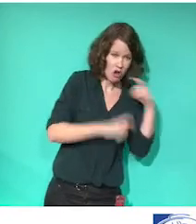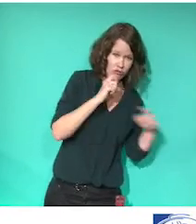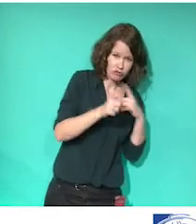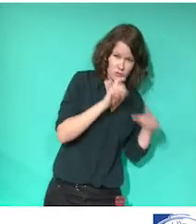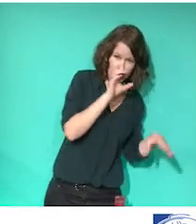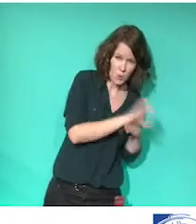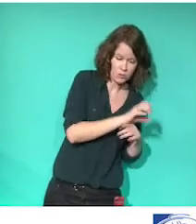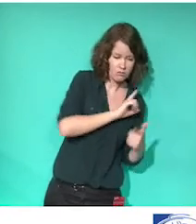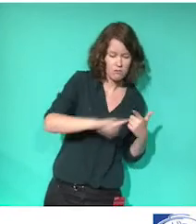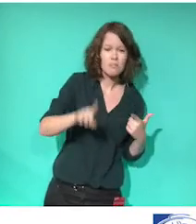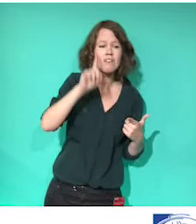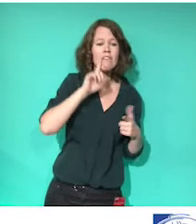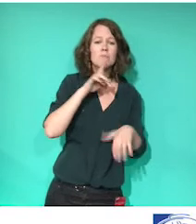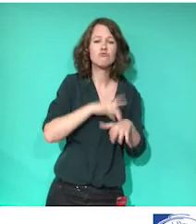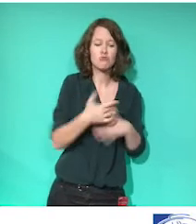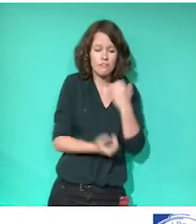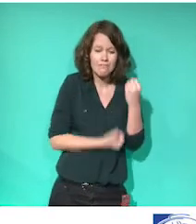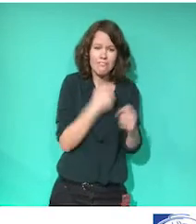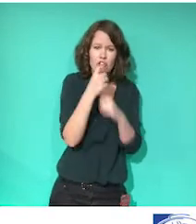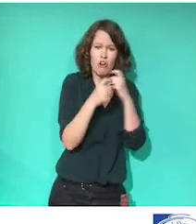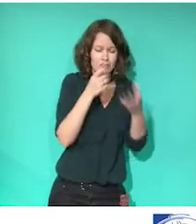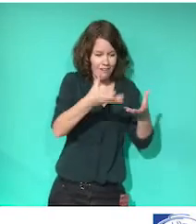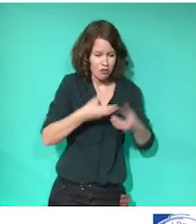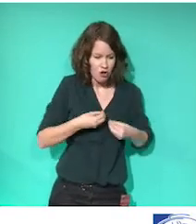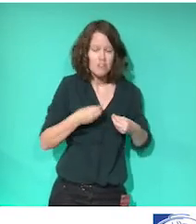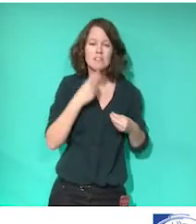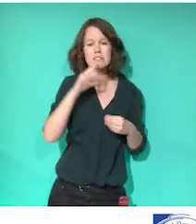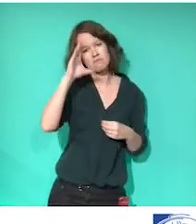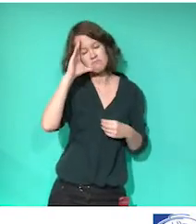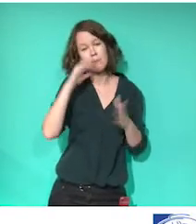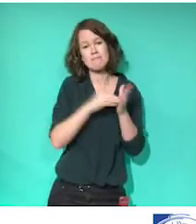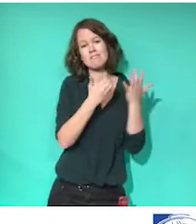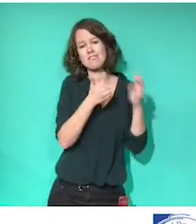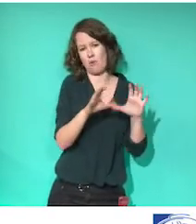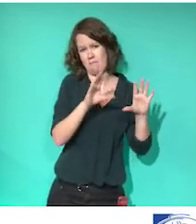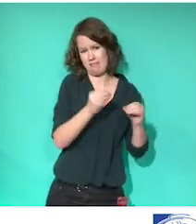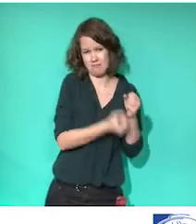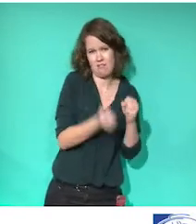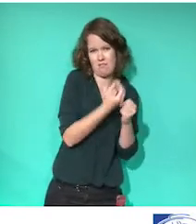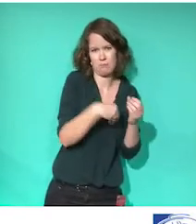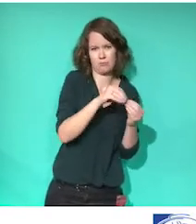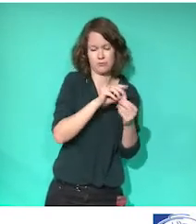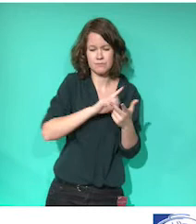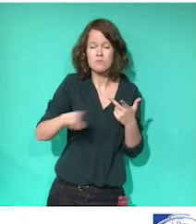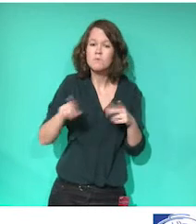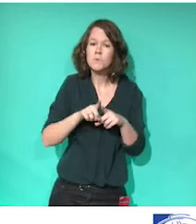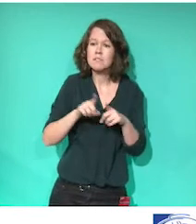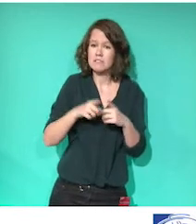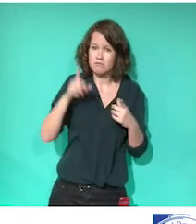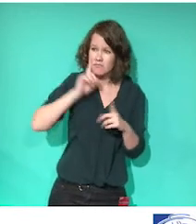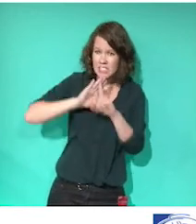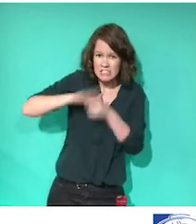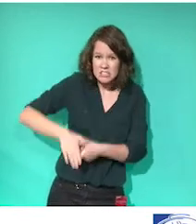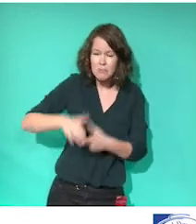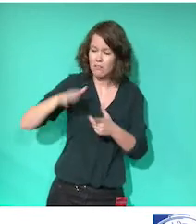l'accueil des femmes victimes de violences, 1600 places d'hébergement ont été créées. Sur le champ des batailles idéologiques et culturelles, celle du